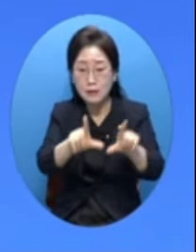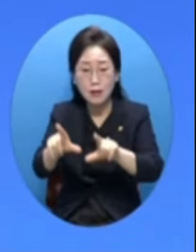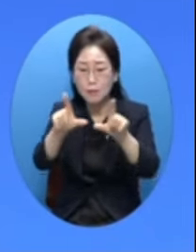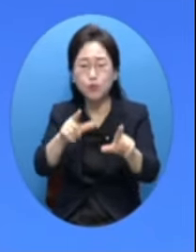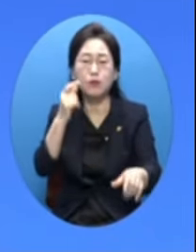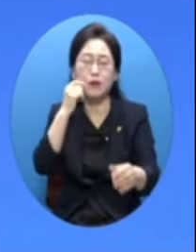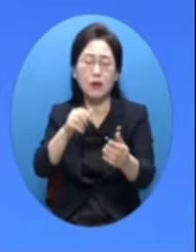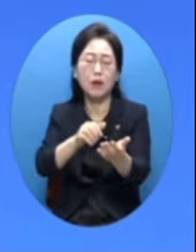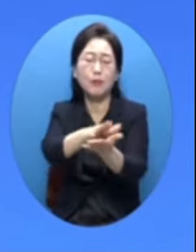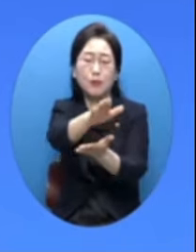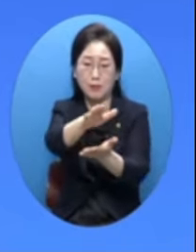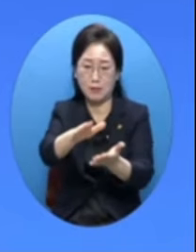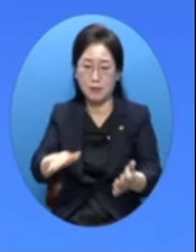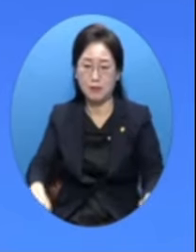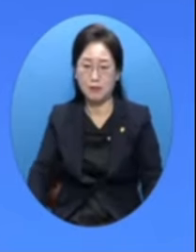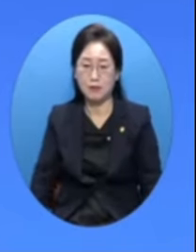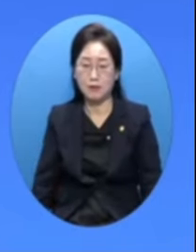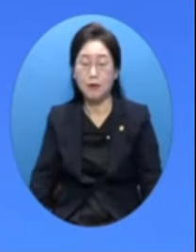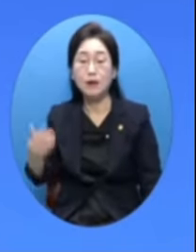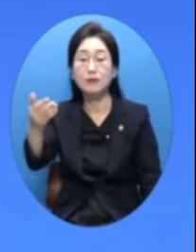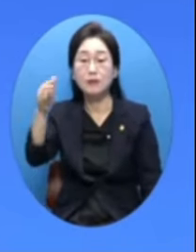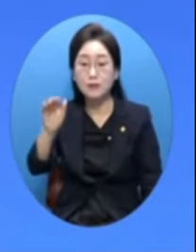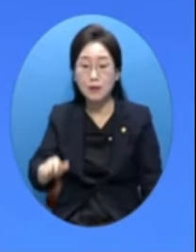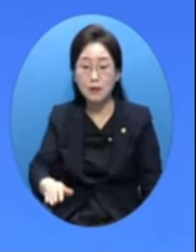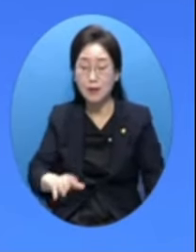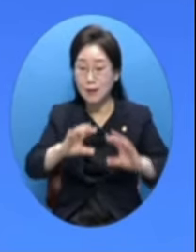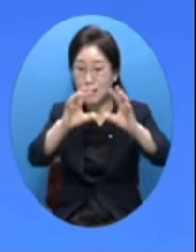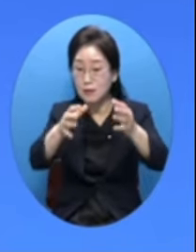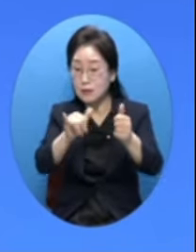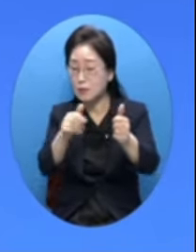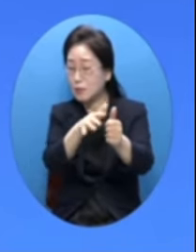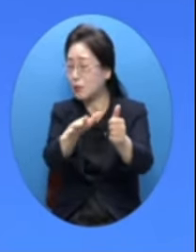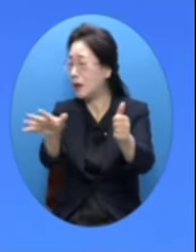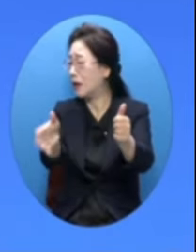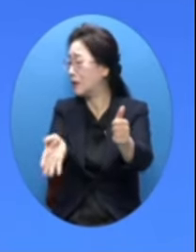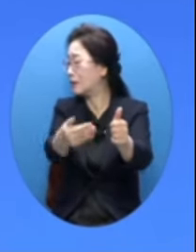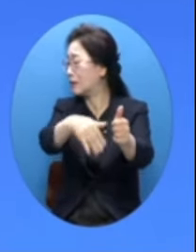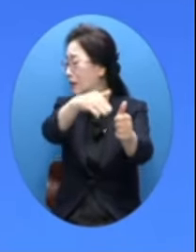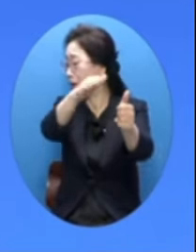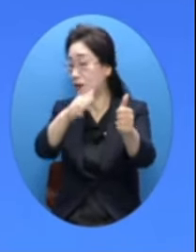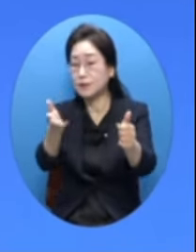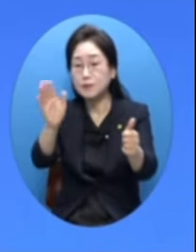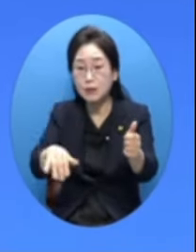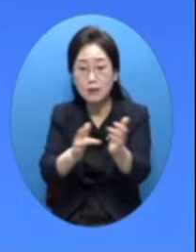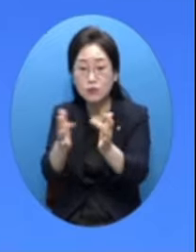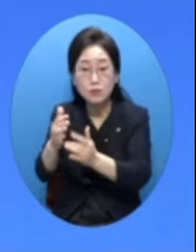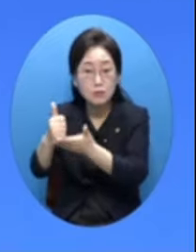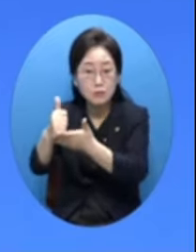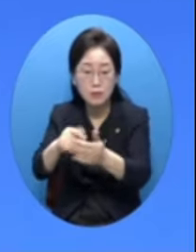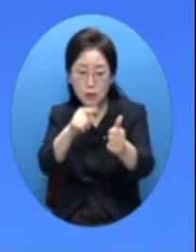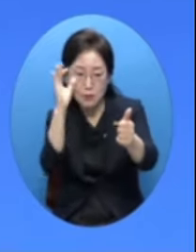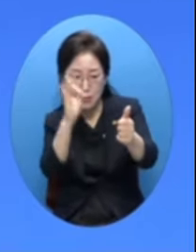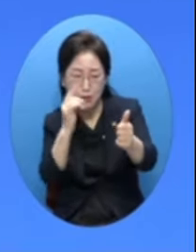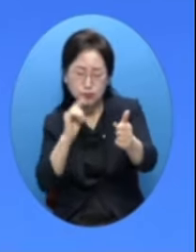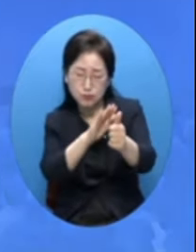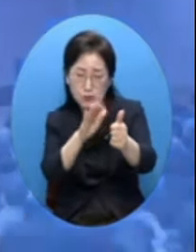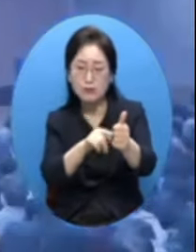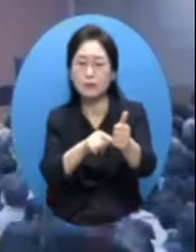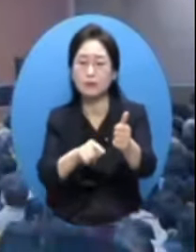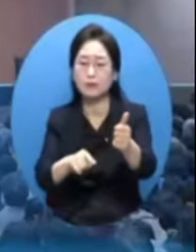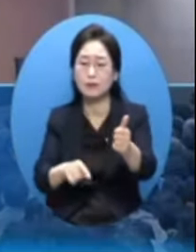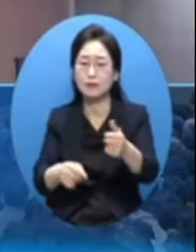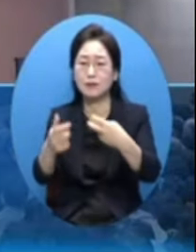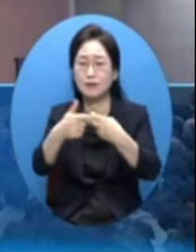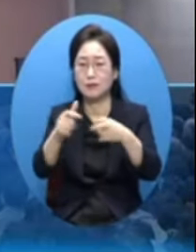못하고 쫓겨나와야 했습니다. 그런데 세상 사람들 그를 멀리하고 그를 쫓아냈지만은 예수님은 그를 불쌍히 보셨습니다.